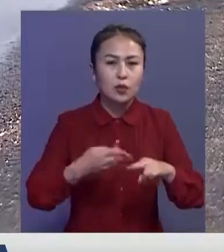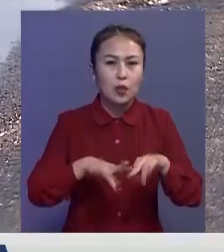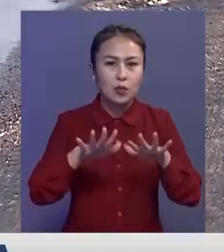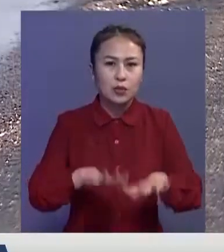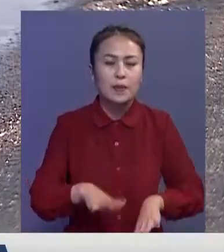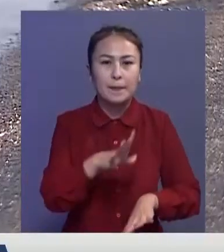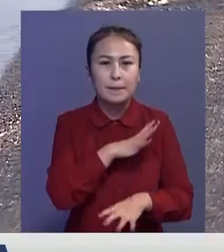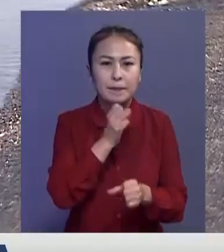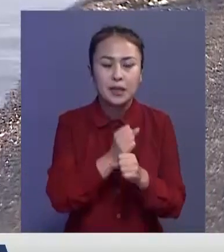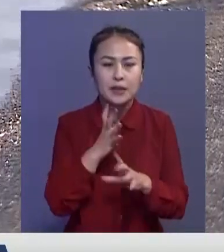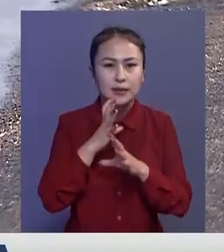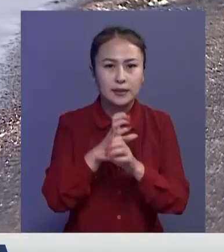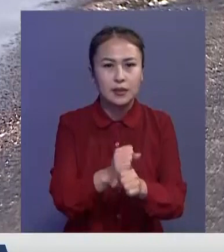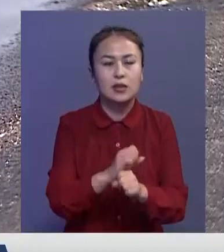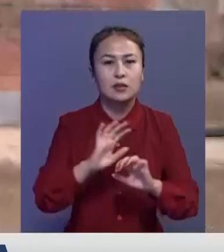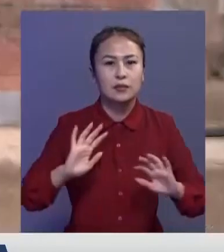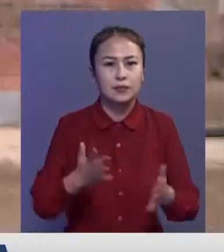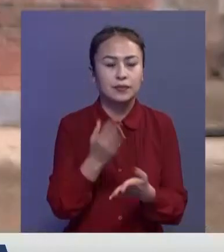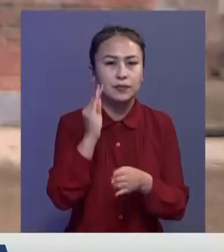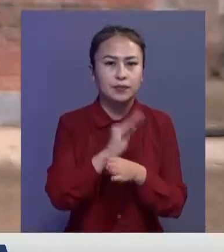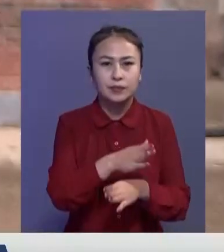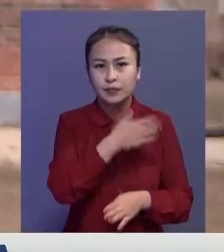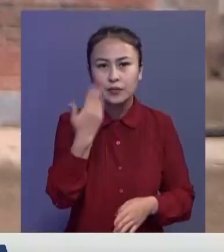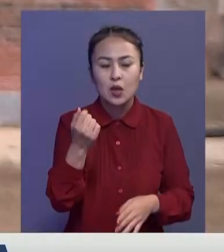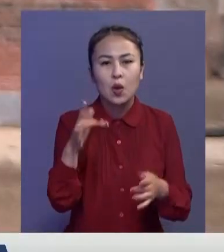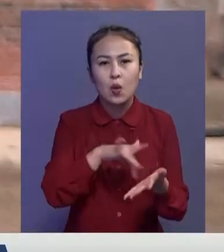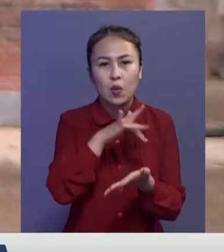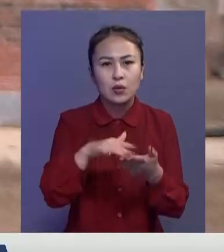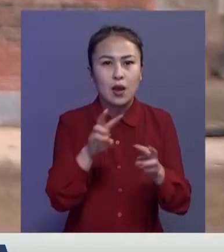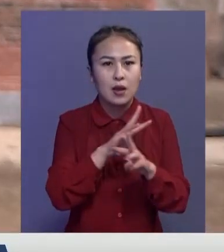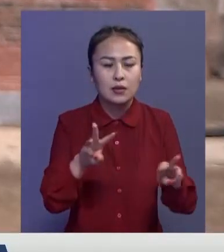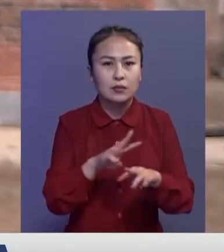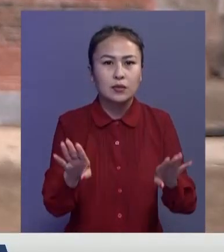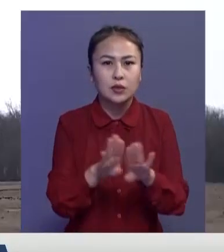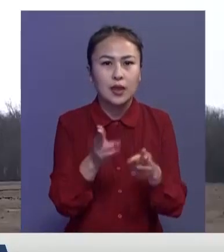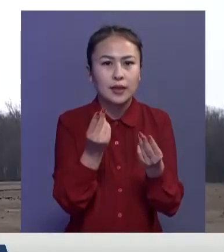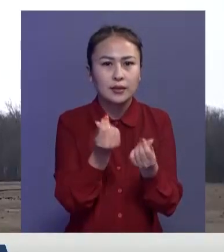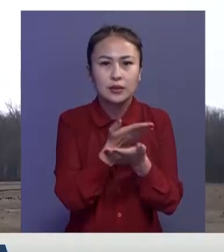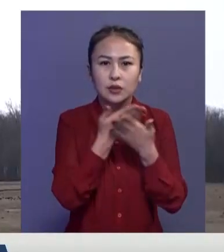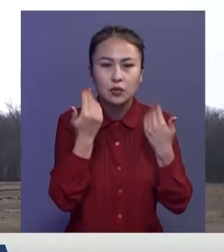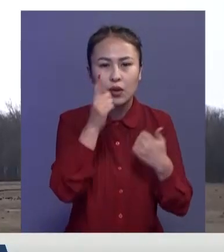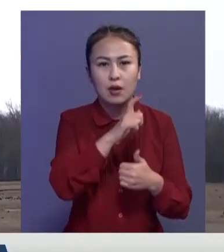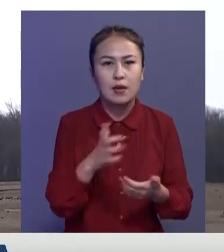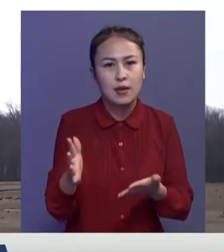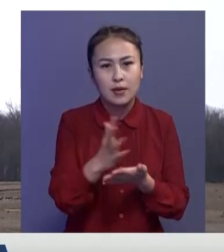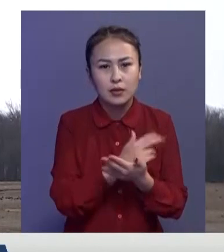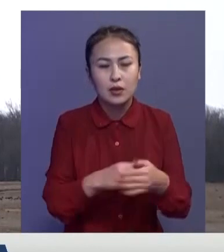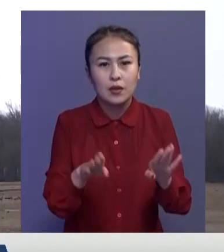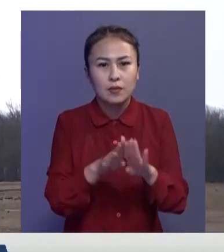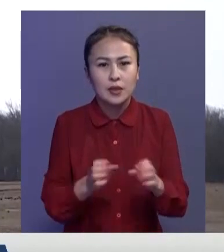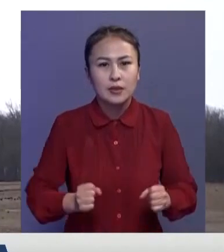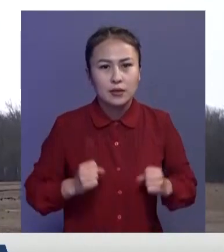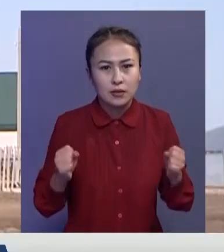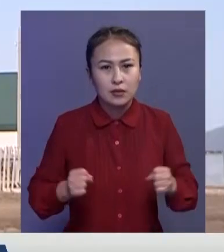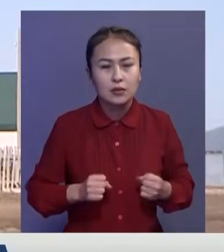осыдан барады. Қысқасы жағдай мәз емес. Ауыл әкімінің қолы қысқа әттең. Қаражат жоқ. Халықтың өзегін талдырмайын деп әйтеуір